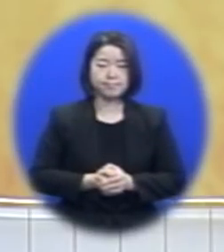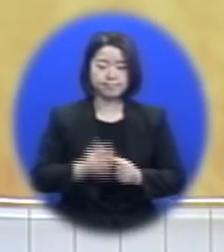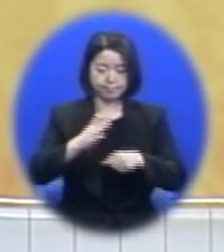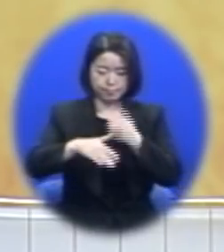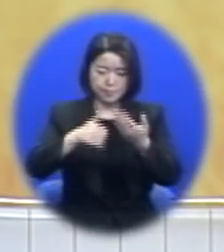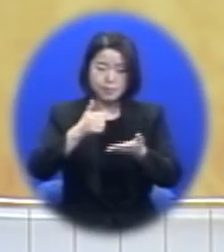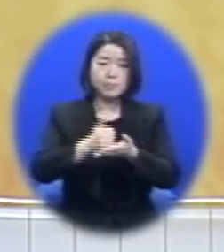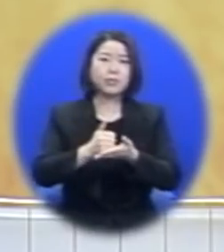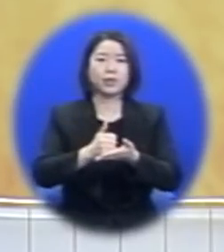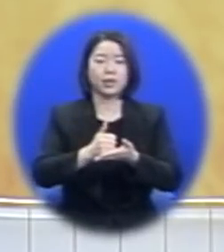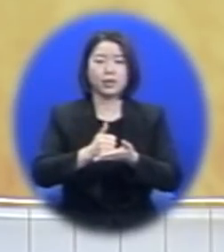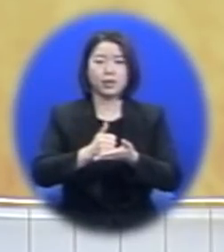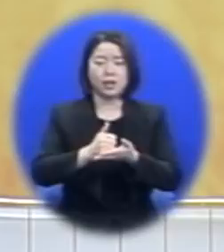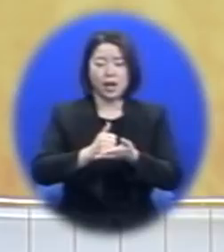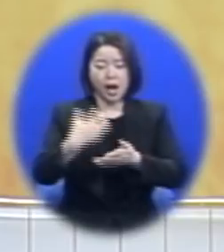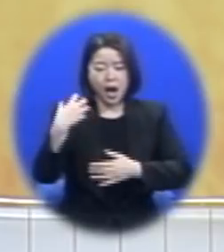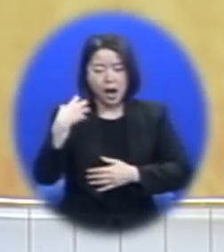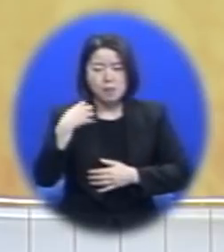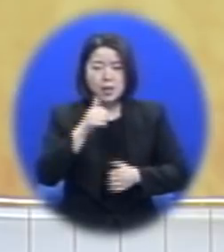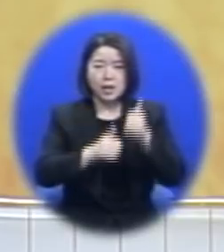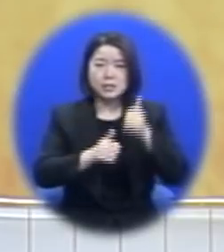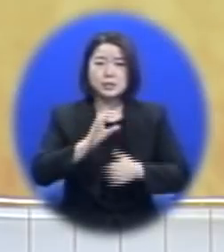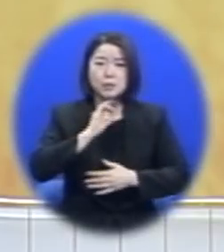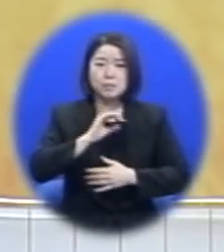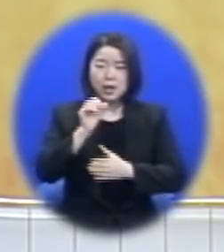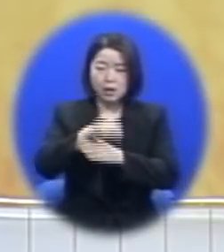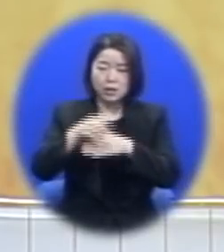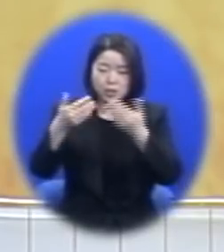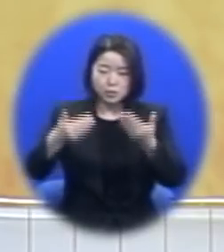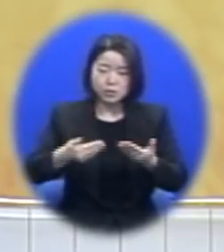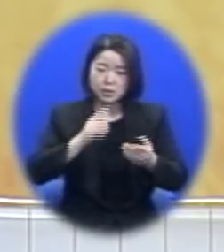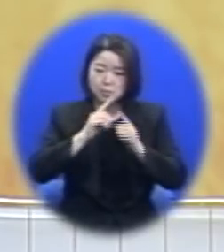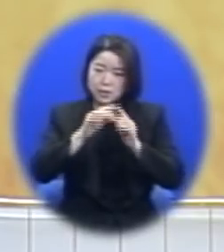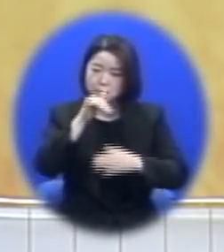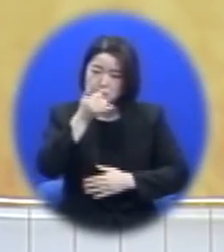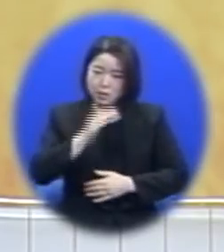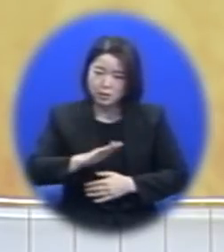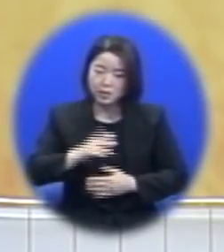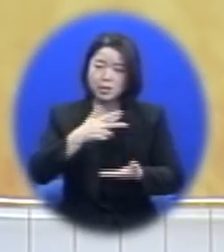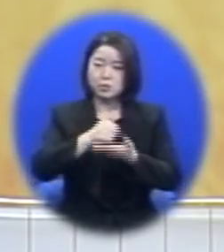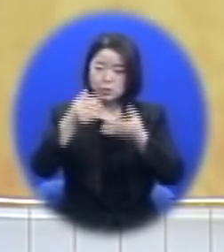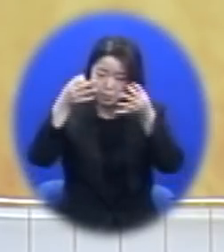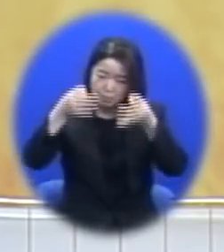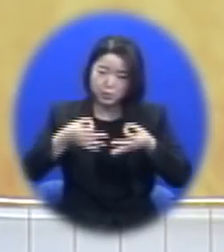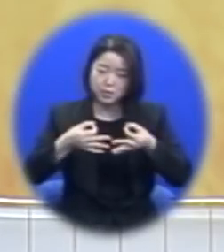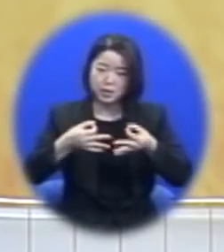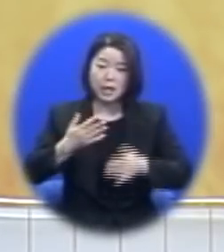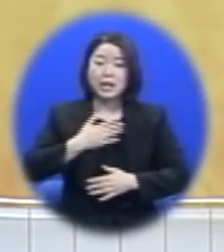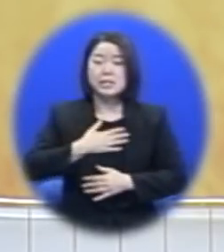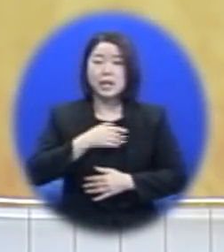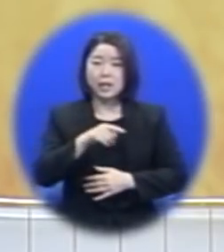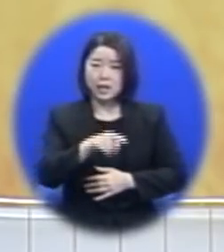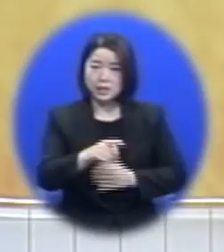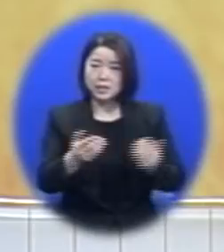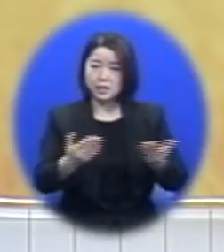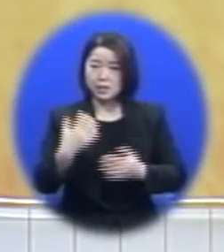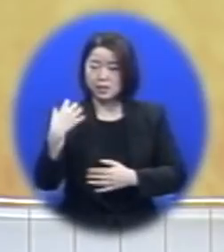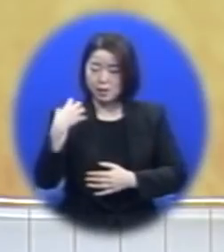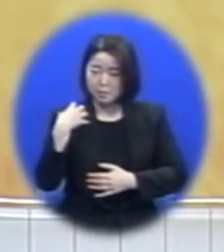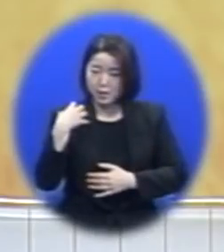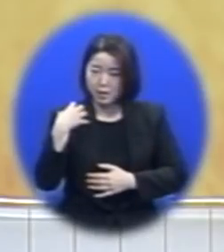하나님, 능히 감당할 시험만 허락하신다고 하셨는데 주님이 보시기에 제가 이 일을 감당할 수 있을